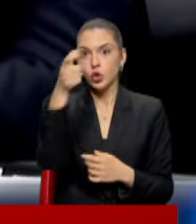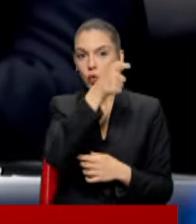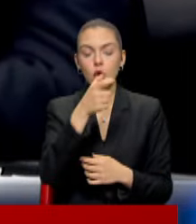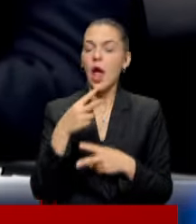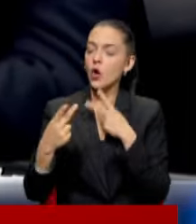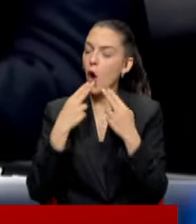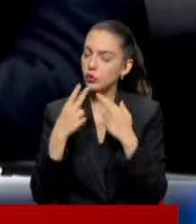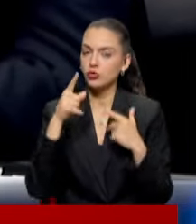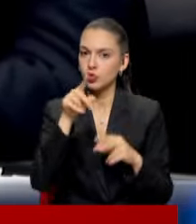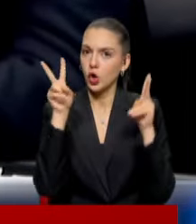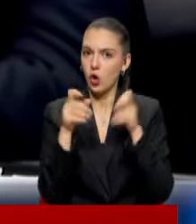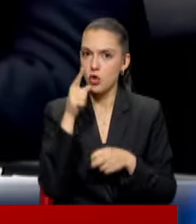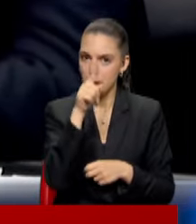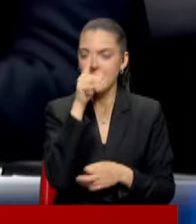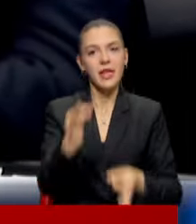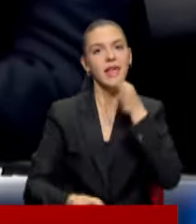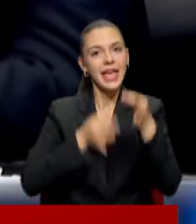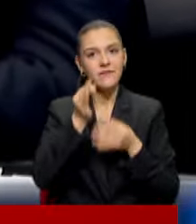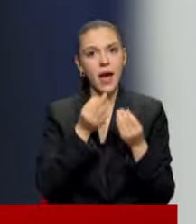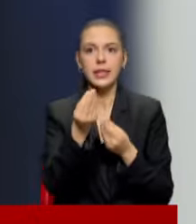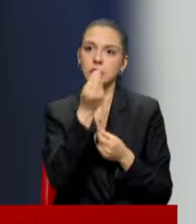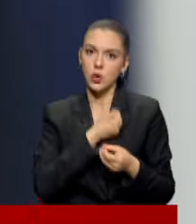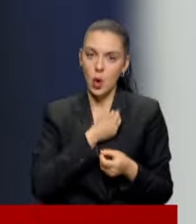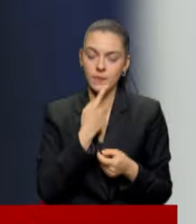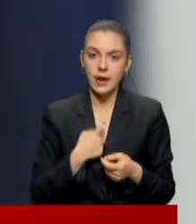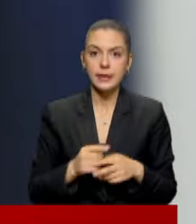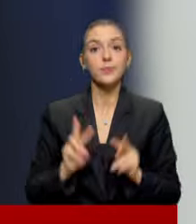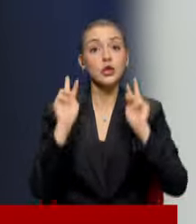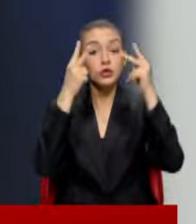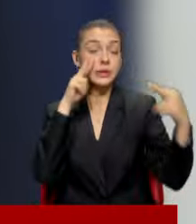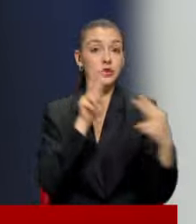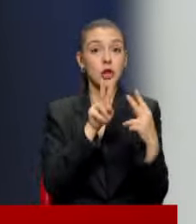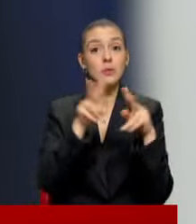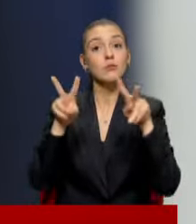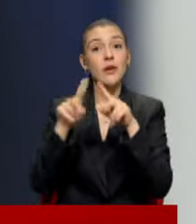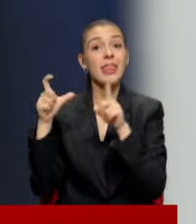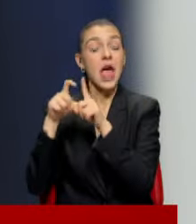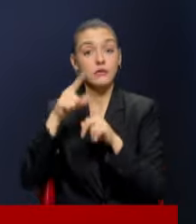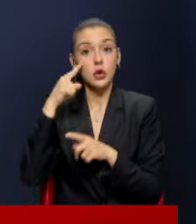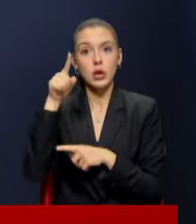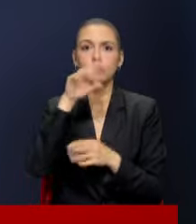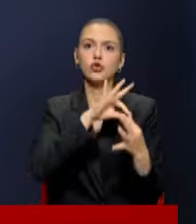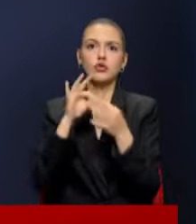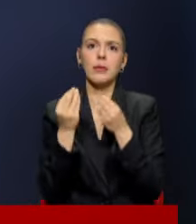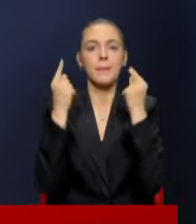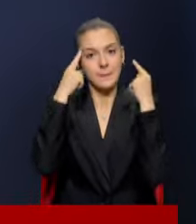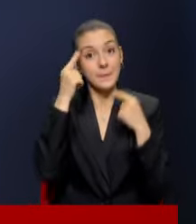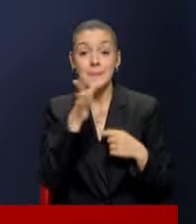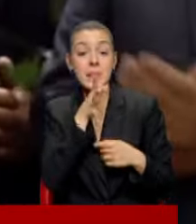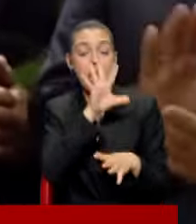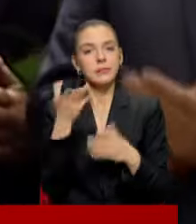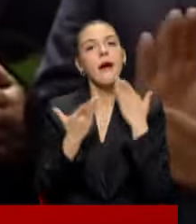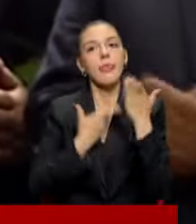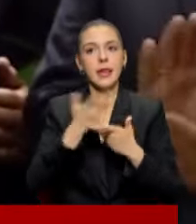dair birtakım ifadelerde bulundular sürpriz görüşmeye dair müsavat Dervişoğlu da bu cümlelerle bildiklerini paylaştı genel